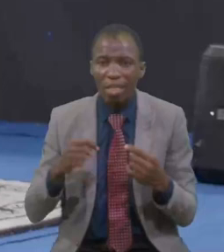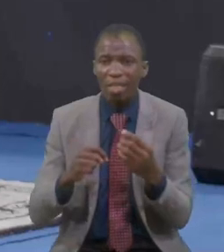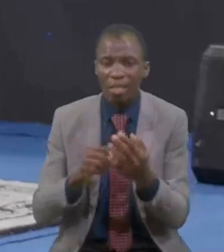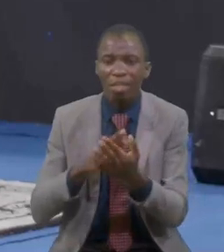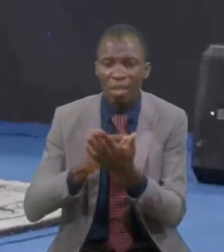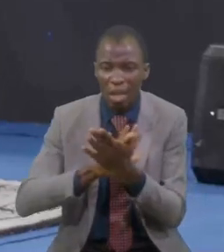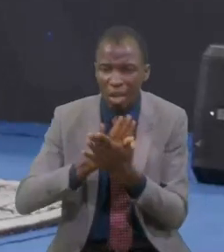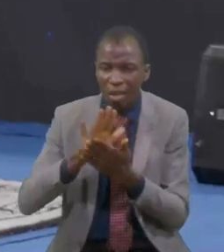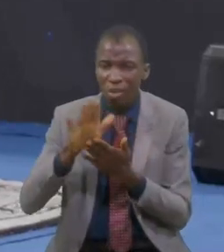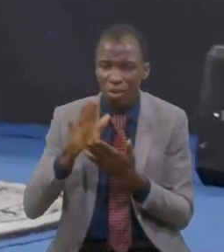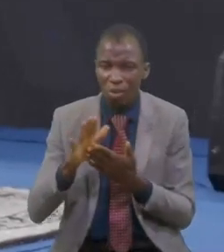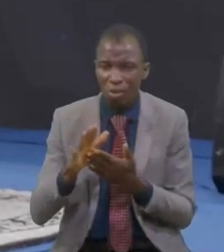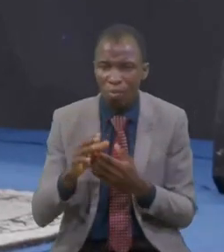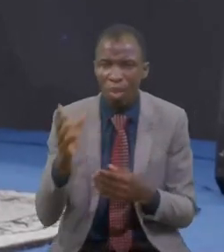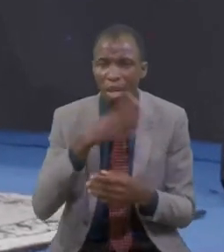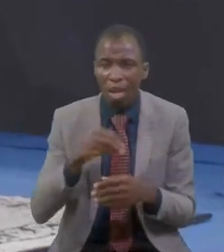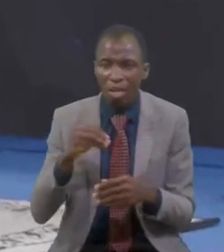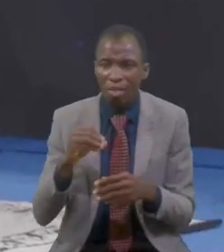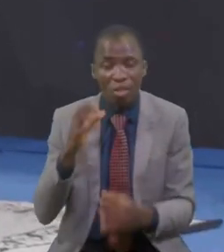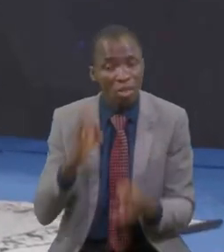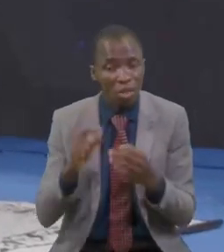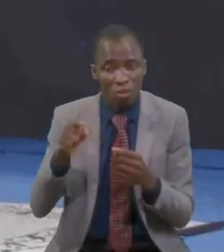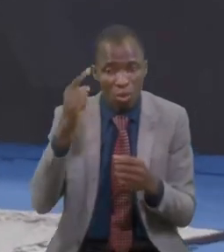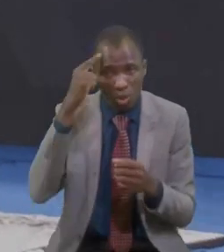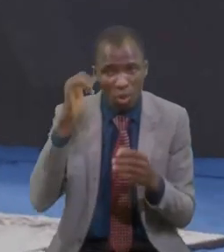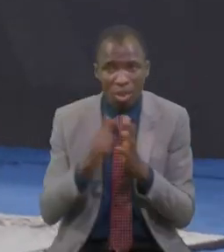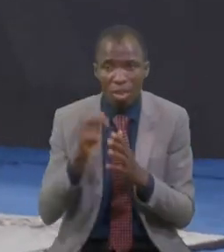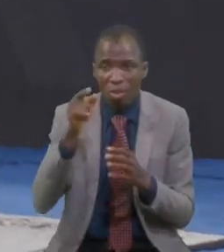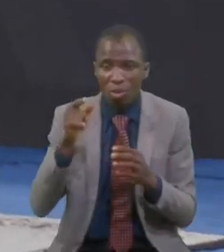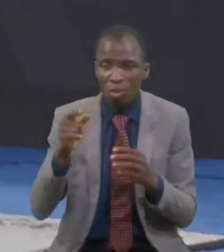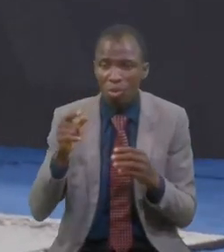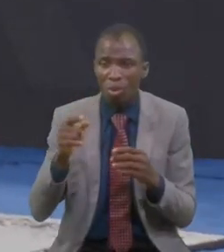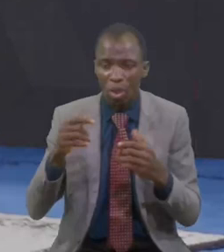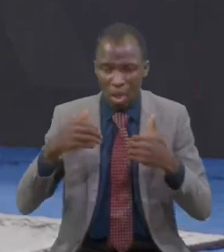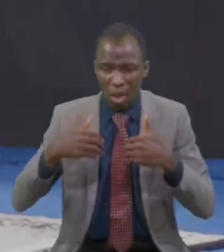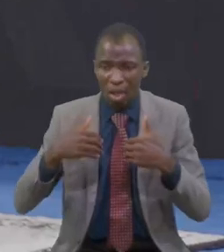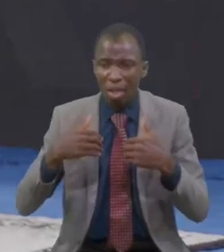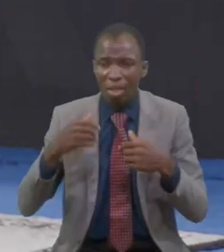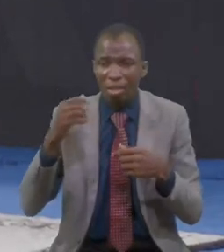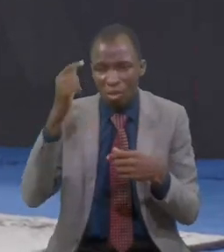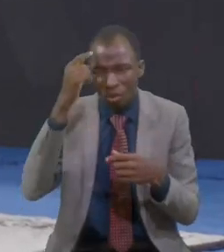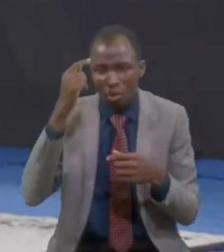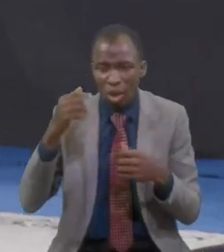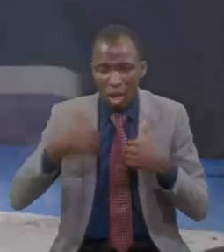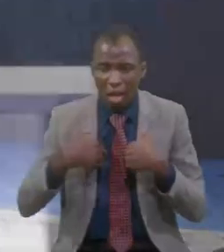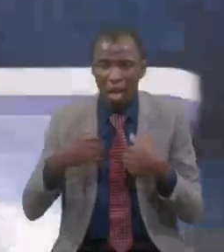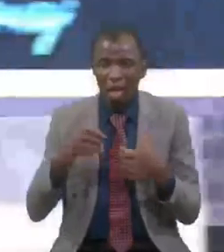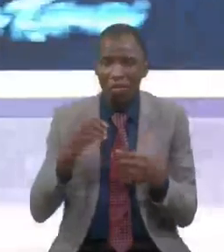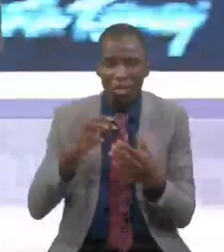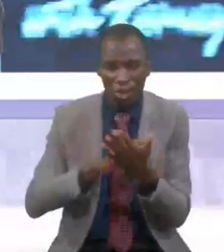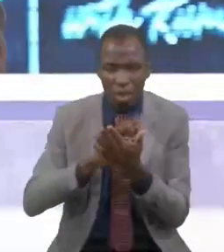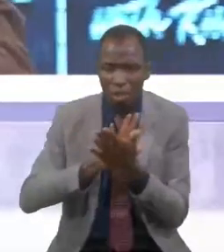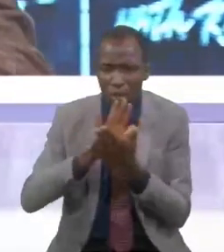impeccablement juste et si vous croyez avoir la justice votre